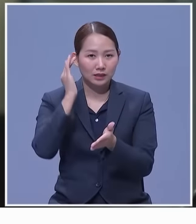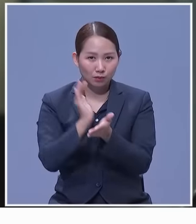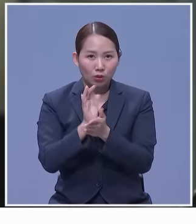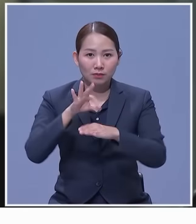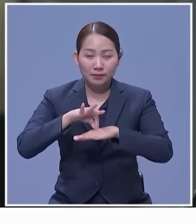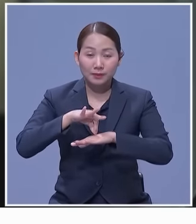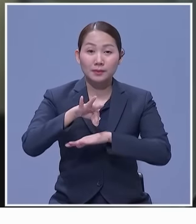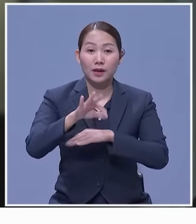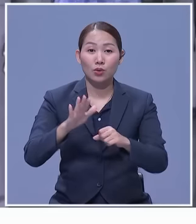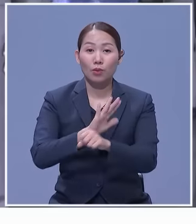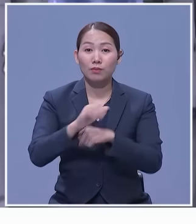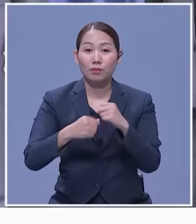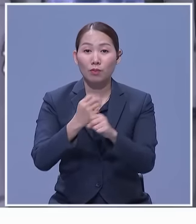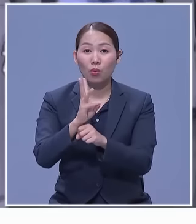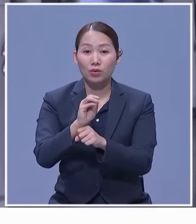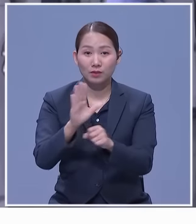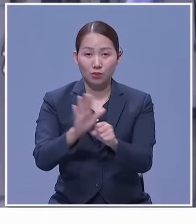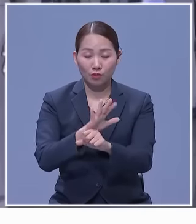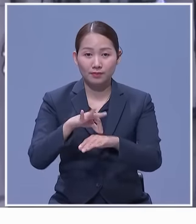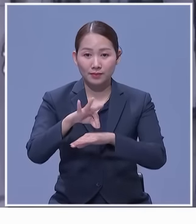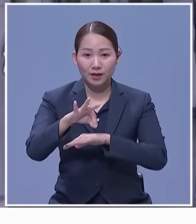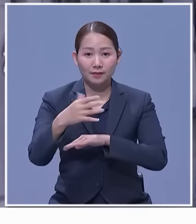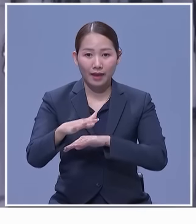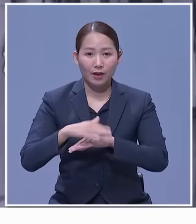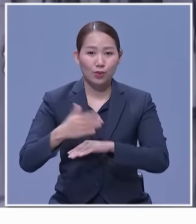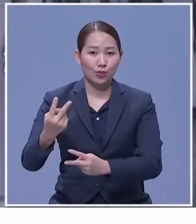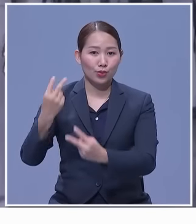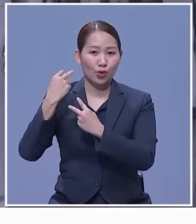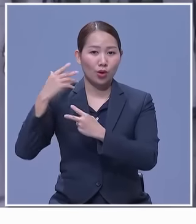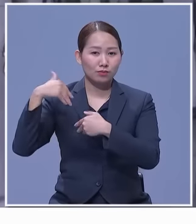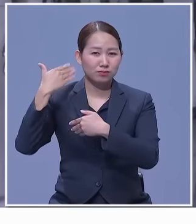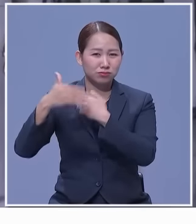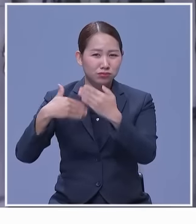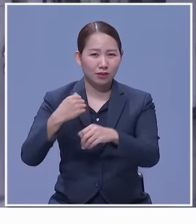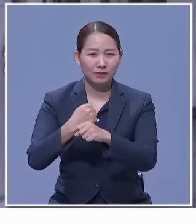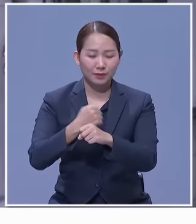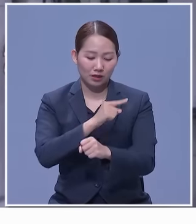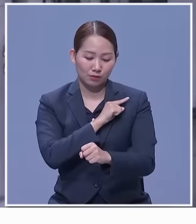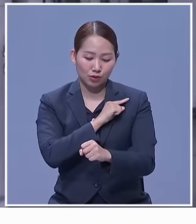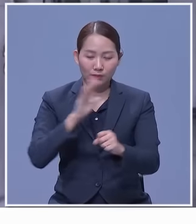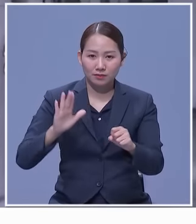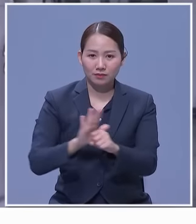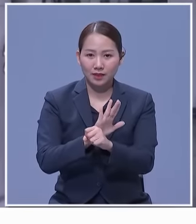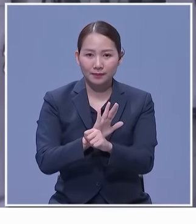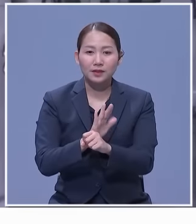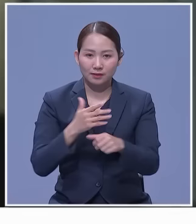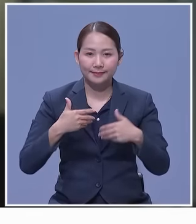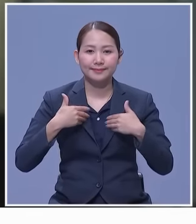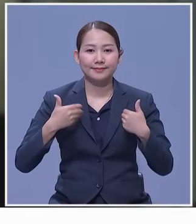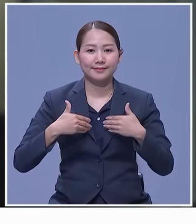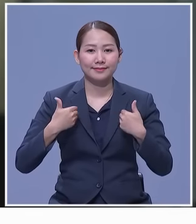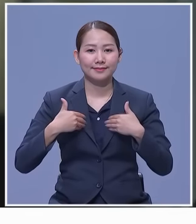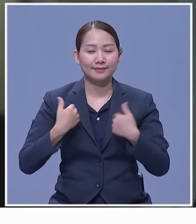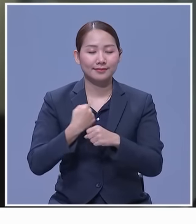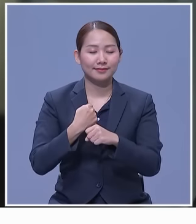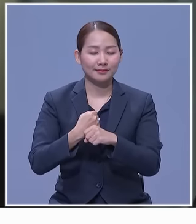าที่ในราชการจนวันเกษียณอายุราชการอย่างราบรื่นถือได้ว่าเป็นเรื่องที่น่าปลาบปลื้มยินดีอย่างยิ่งขอ